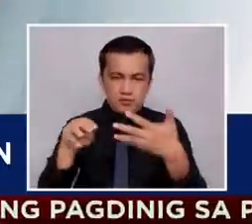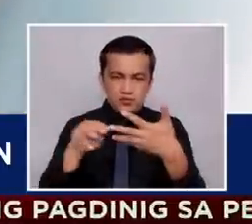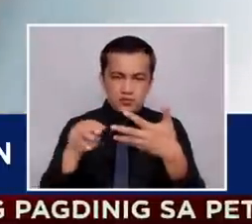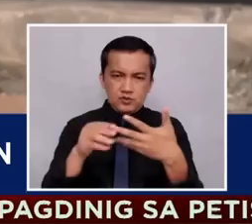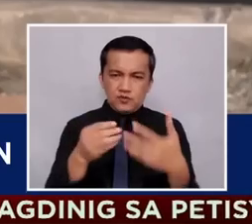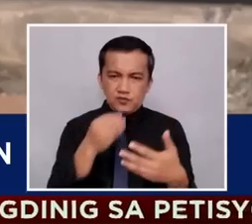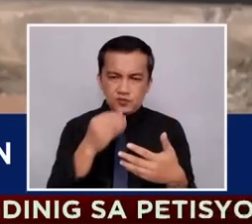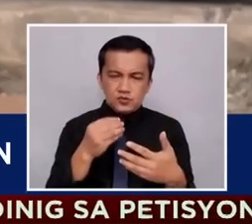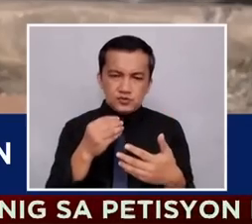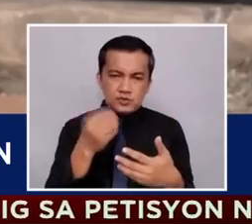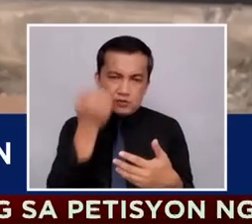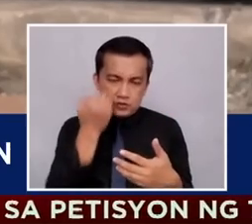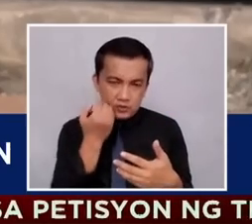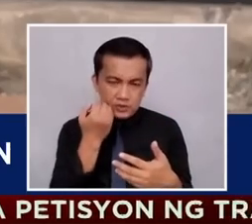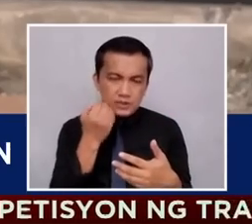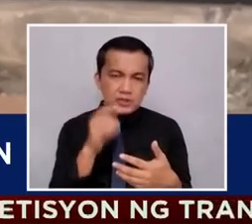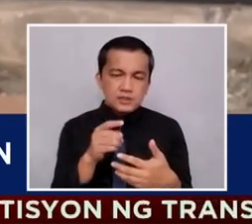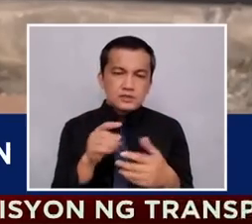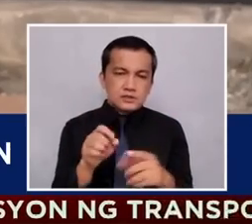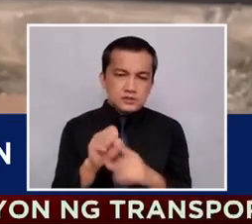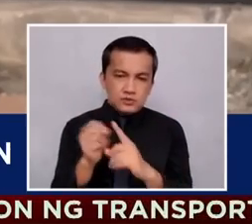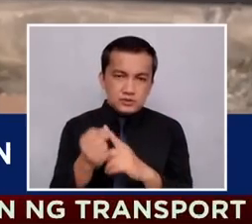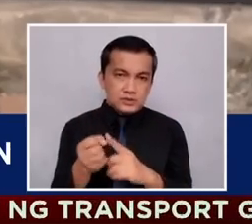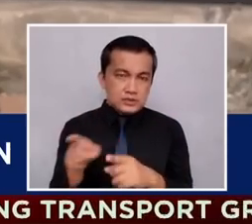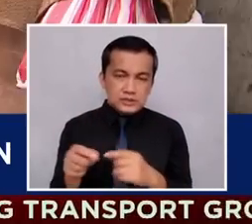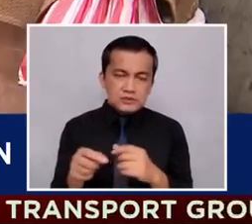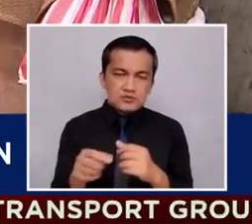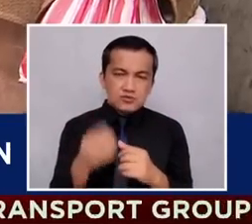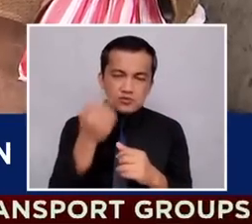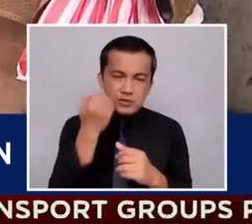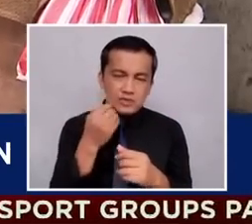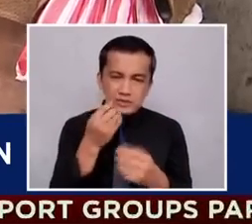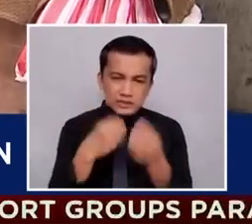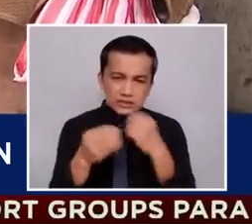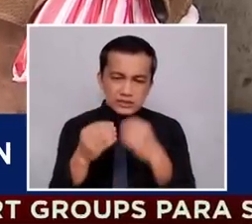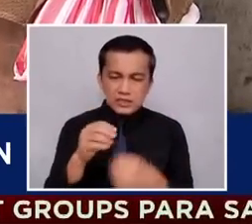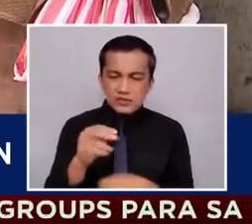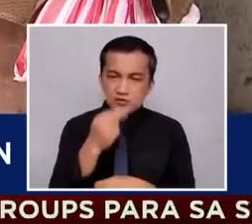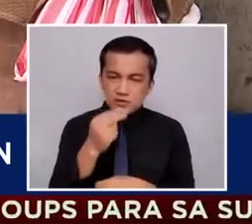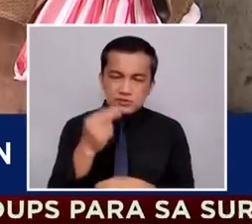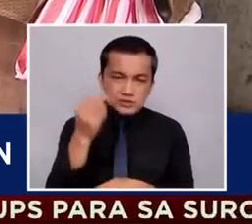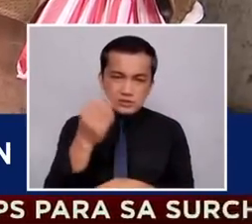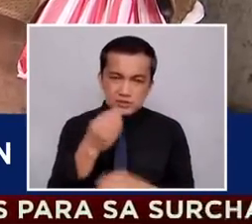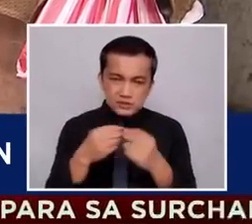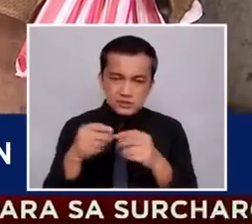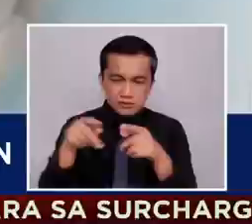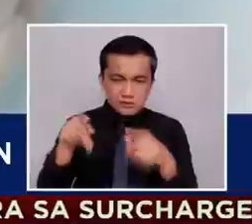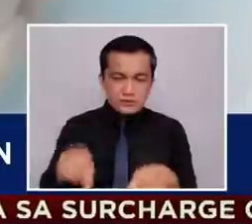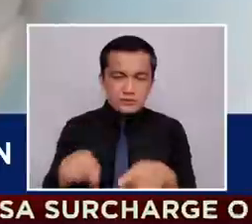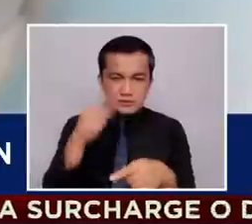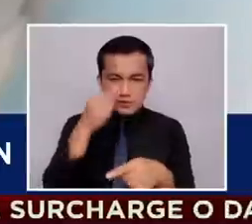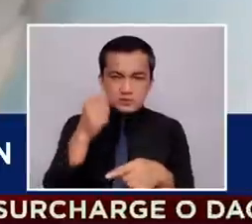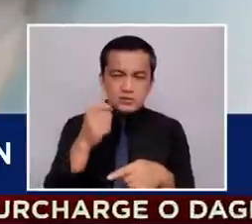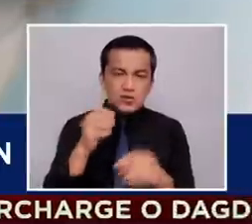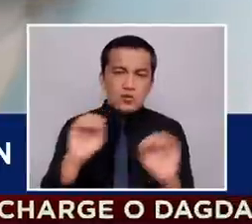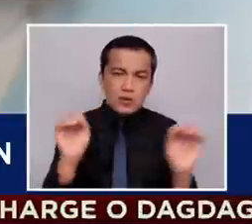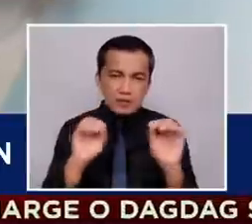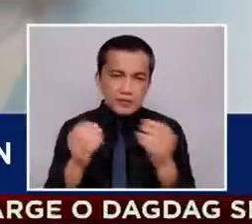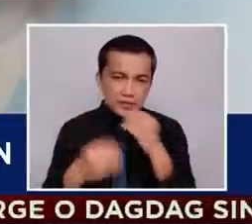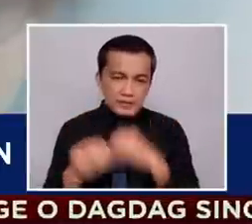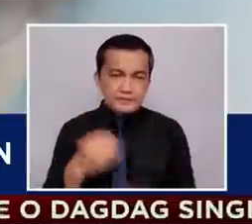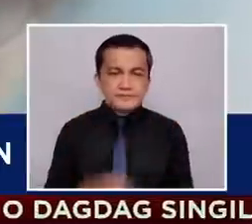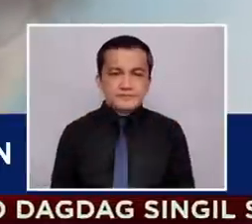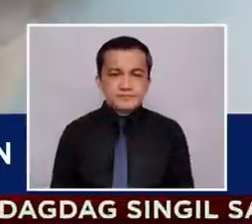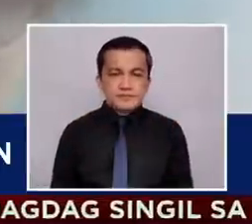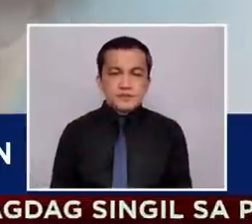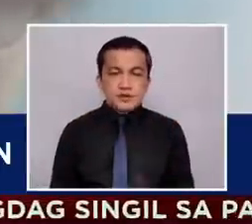insecurity o ang estado kung saan hindi sapat ang kinakain at nutrisyon ng tao dahil sa kawalan ng pagkain. 2%